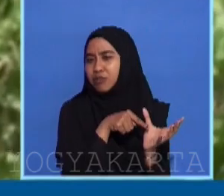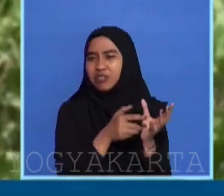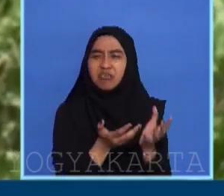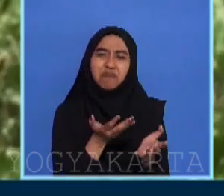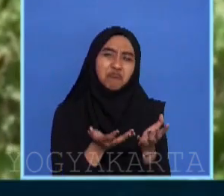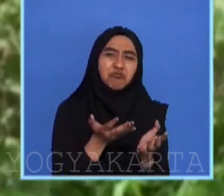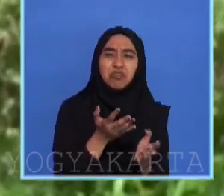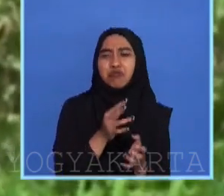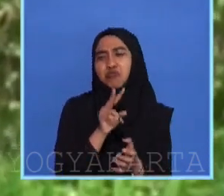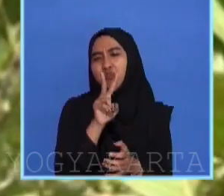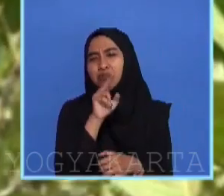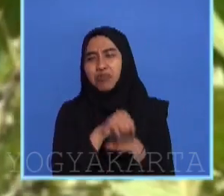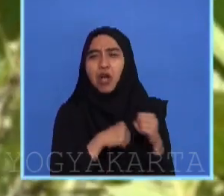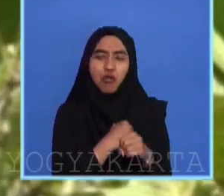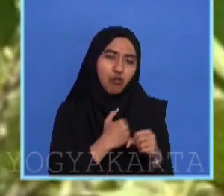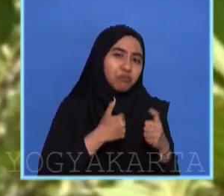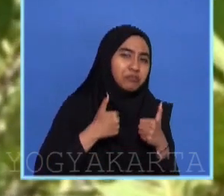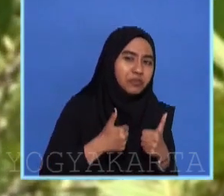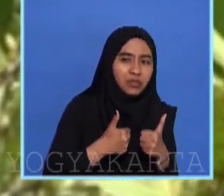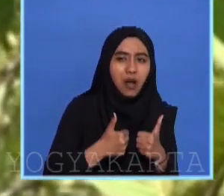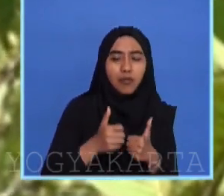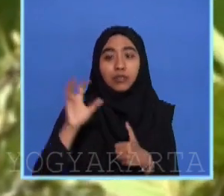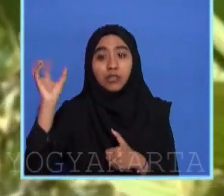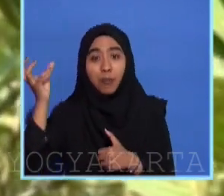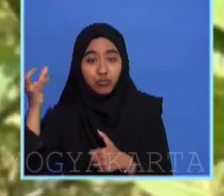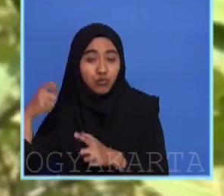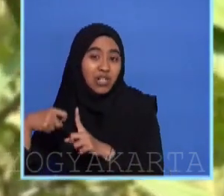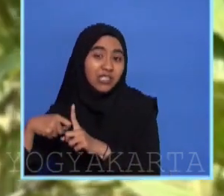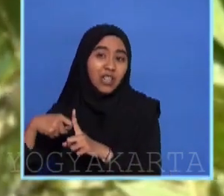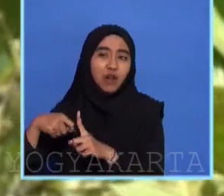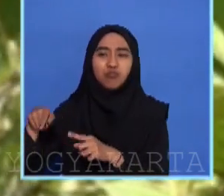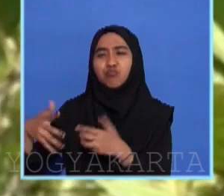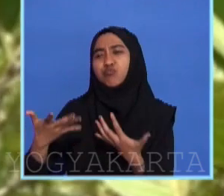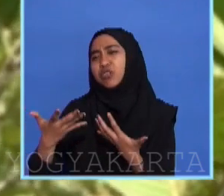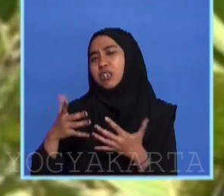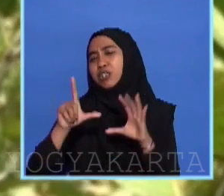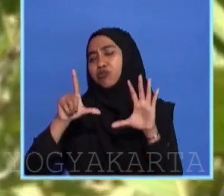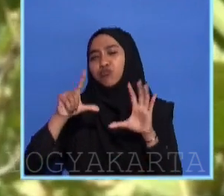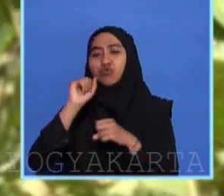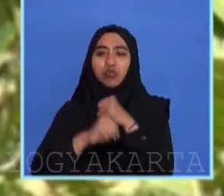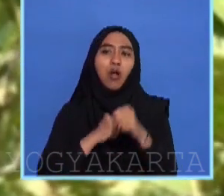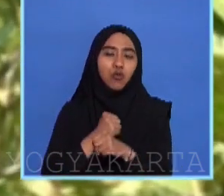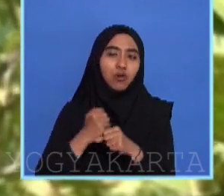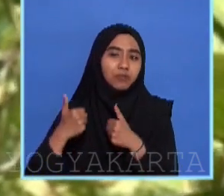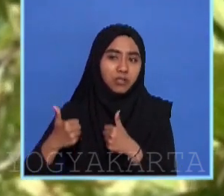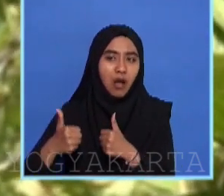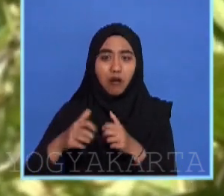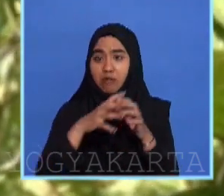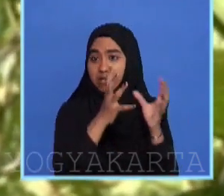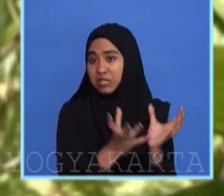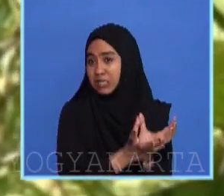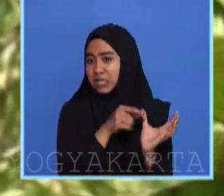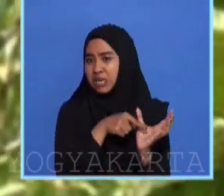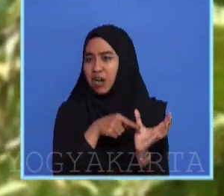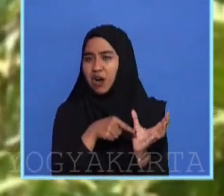sawitawi tanaman jambu kristal lipun Umurnya pun sampun ngancik Pitung tahunan kates californiati punsati ikan diregi